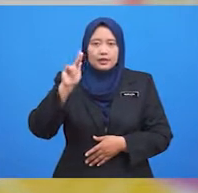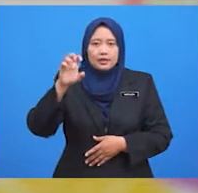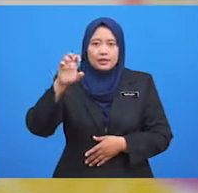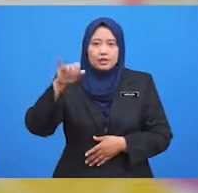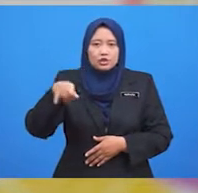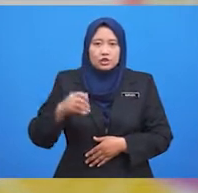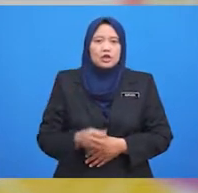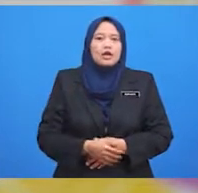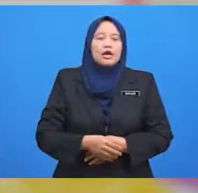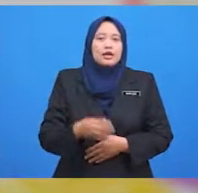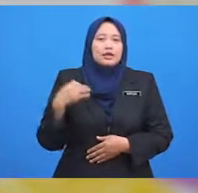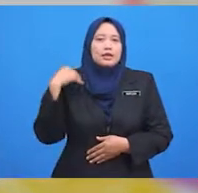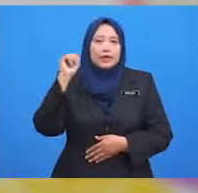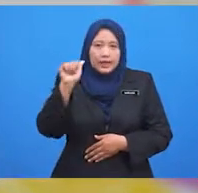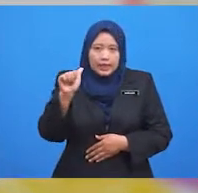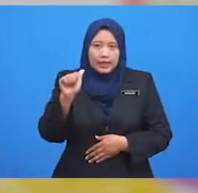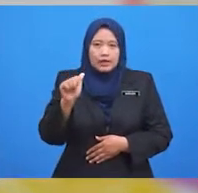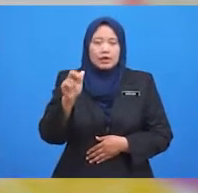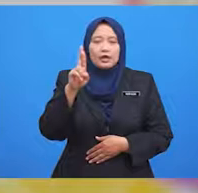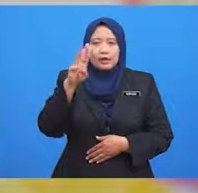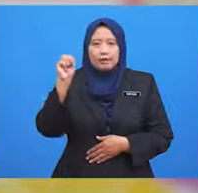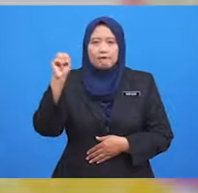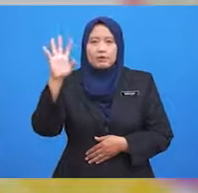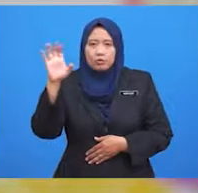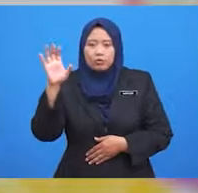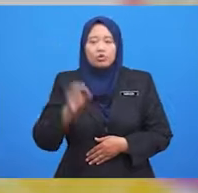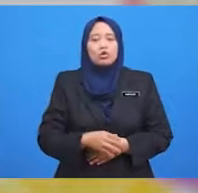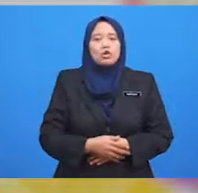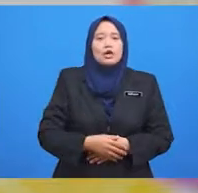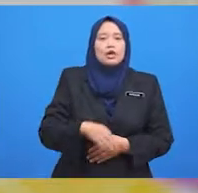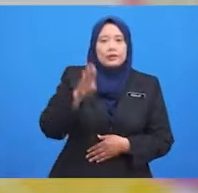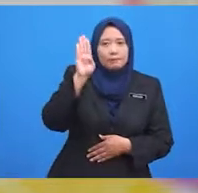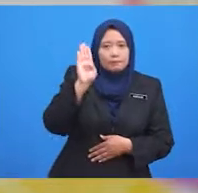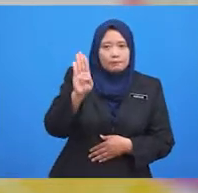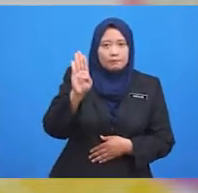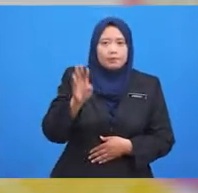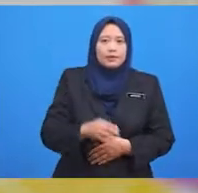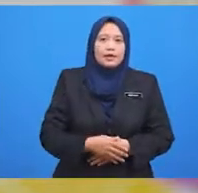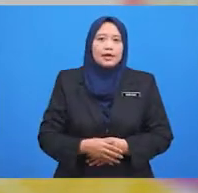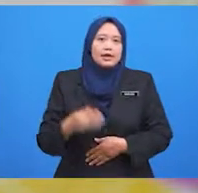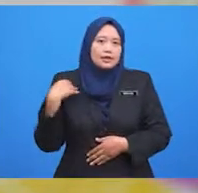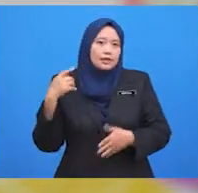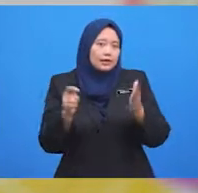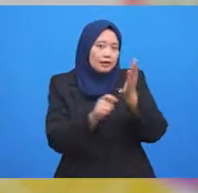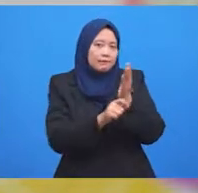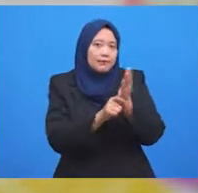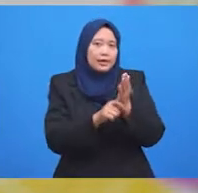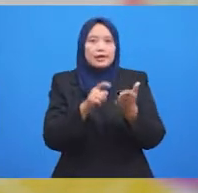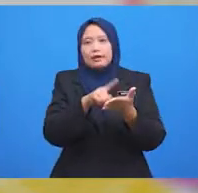pakej rawatan B. Rawatan badan tambah rawatan mesin RM100 hingga